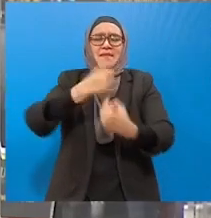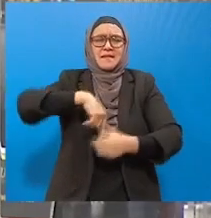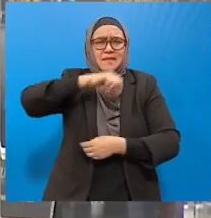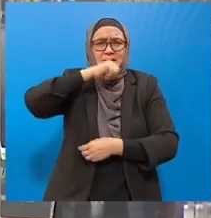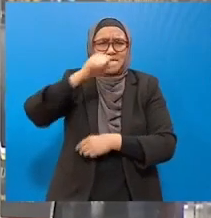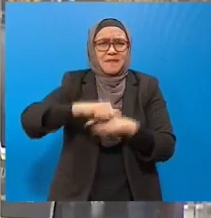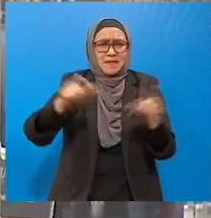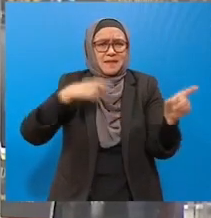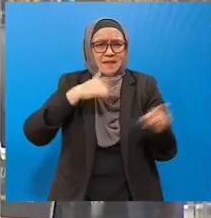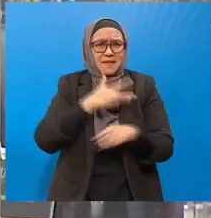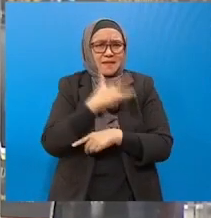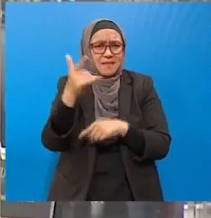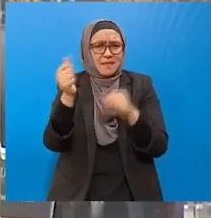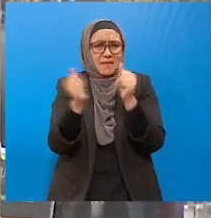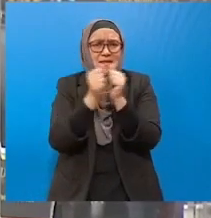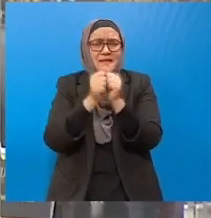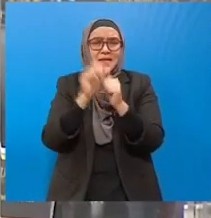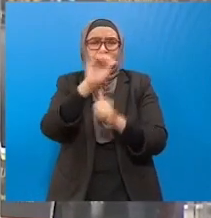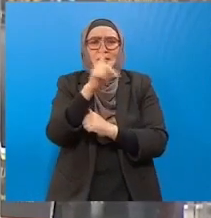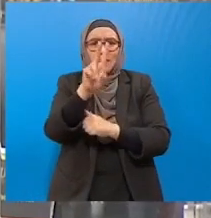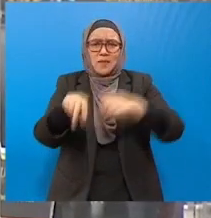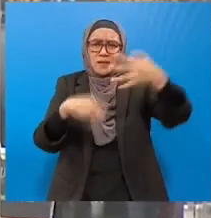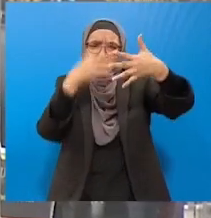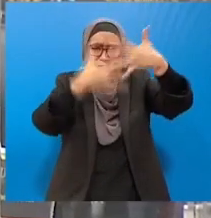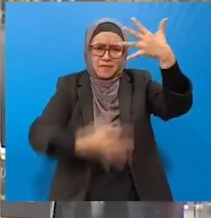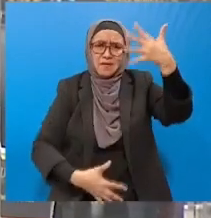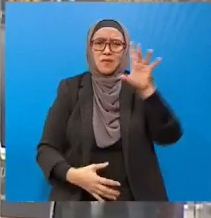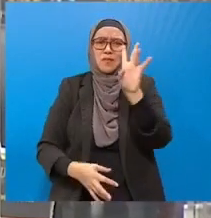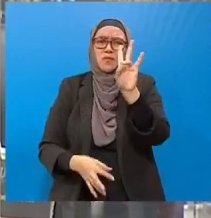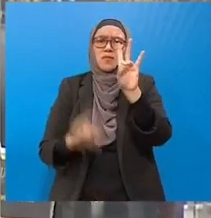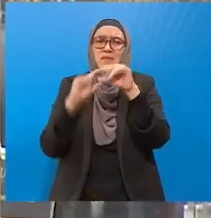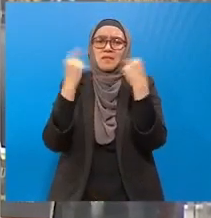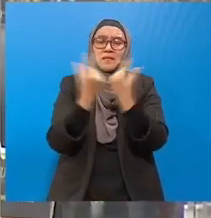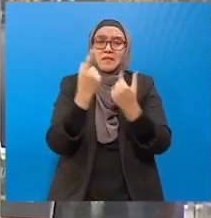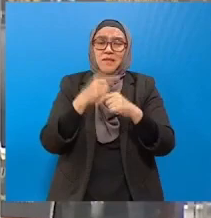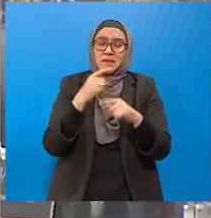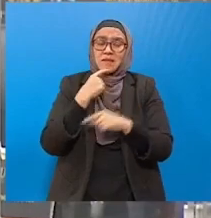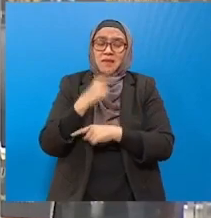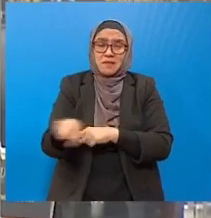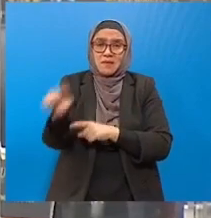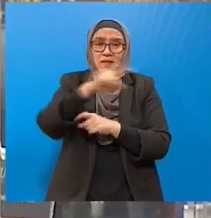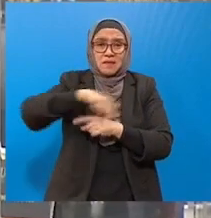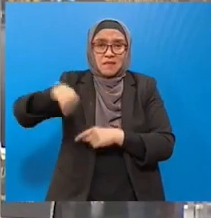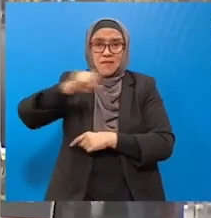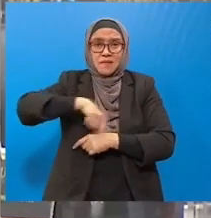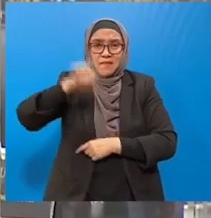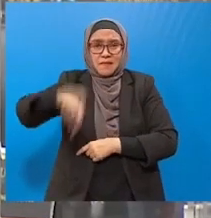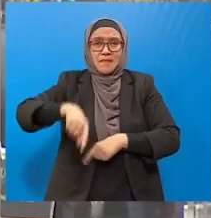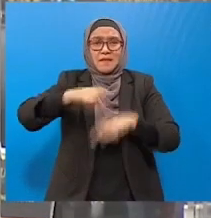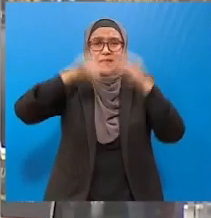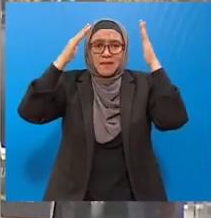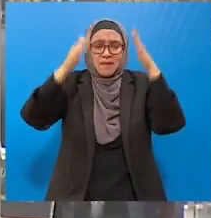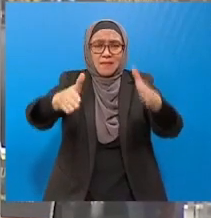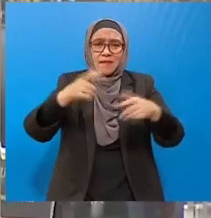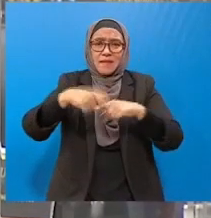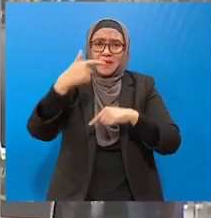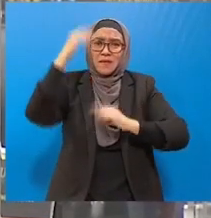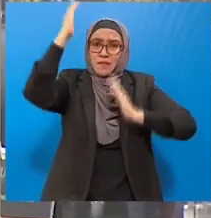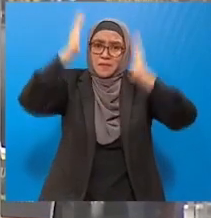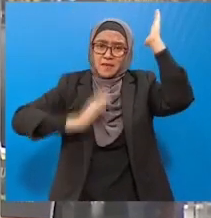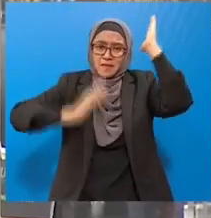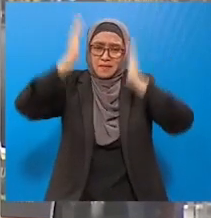usaha pemerikasaan masyarakat ini harus diberi perhatian memenangkan Malaysia menerima pakai unjulan antarabangsa yaitu limabah patut